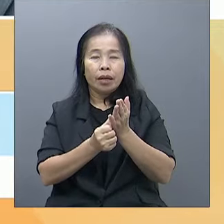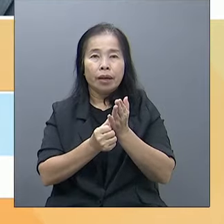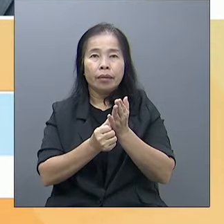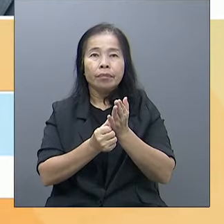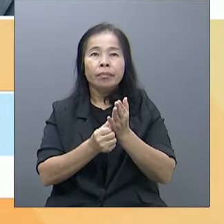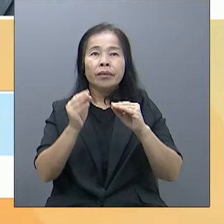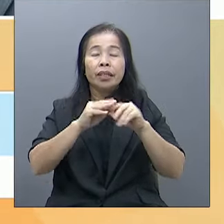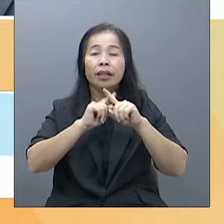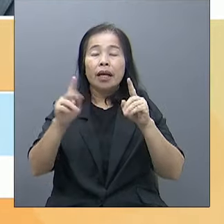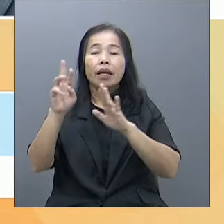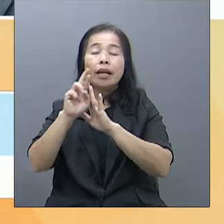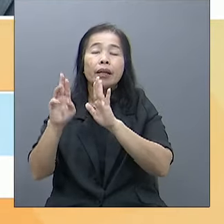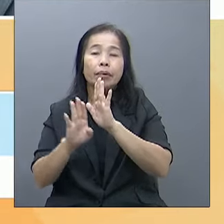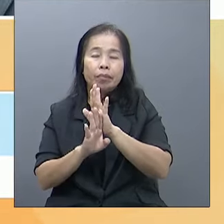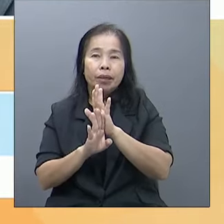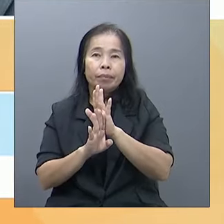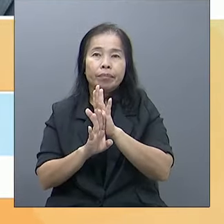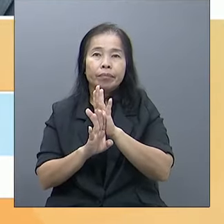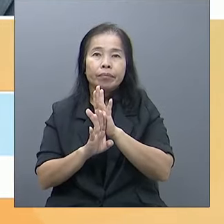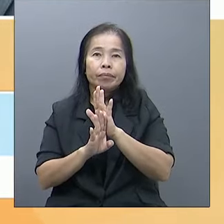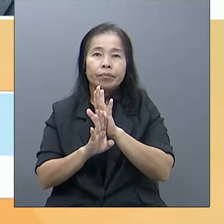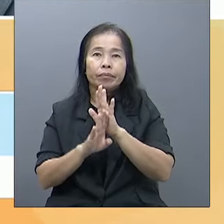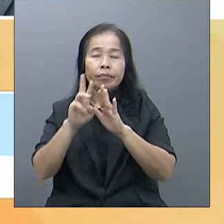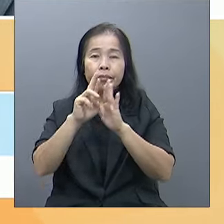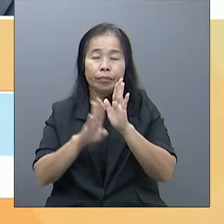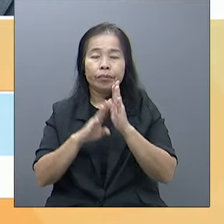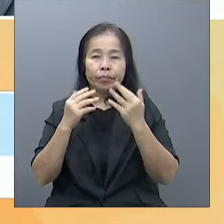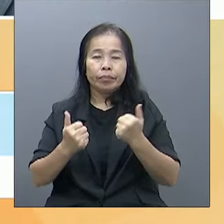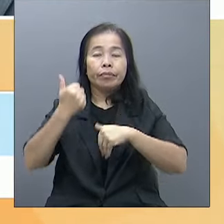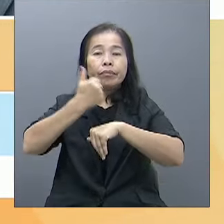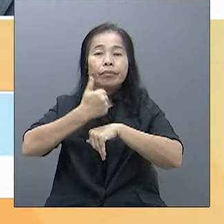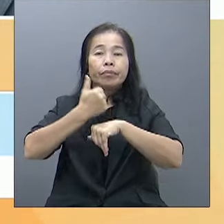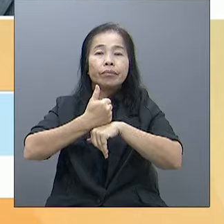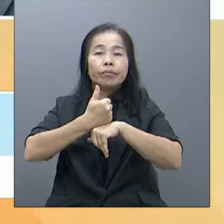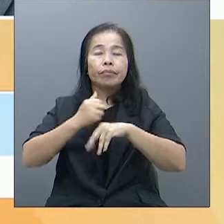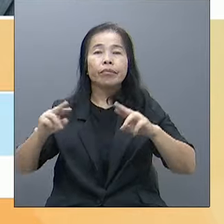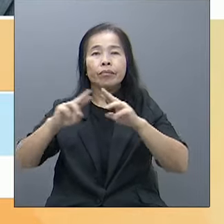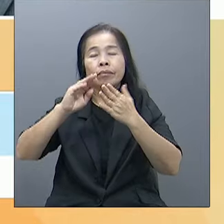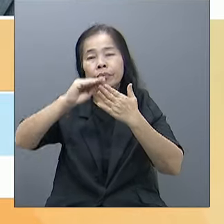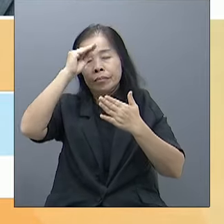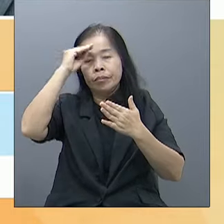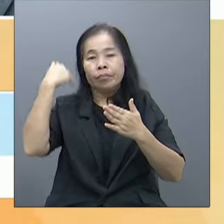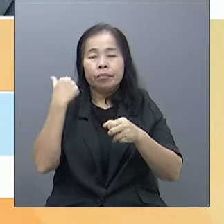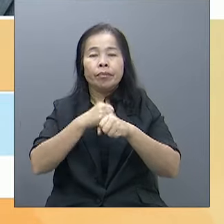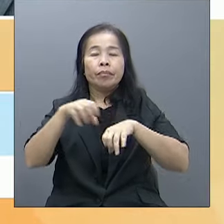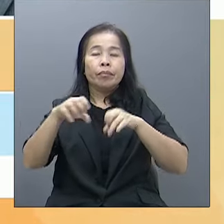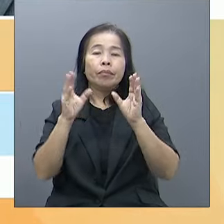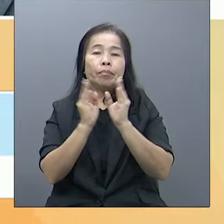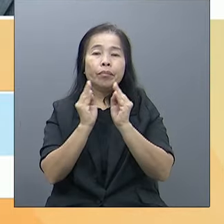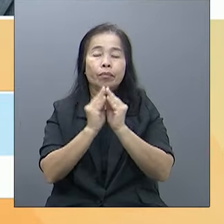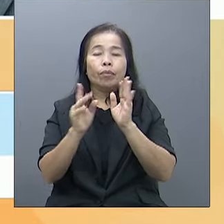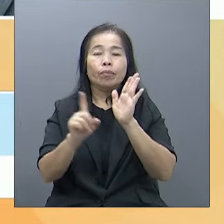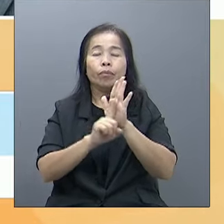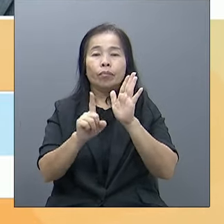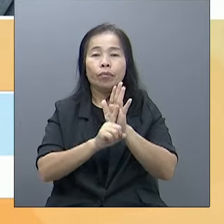วนในระเบียบเนี่ยนะครับก็ทางกระทรวงเนี่ยก็ได้จัดกำลังได้จัดประชุมไป2ครั้งแล้วนะครับตอนนี้ก็